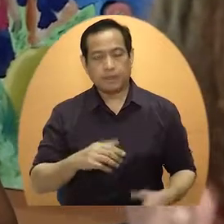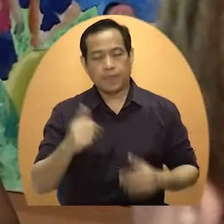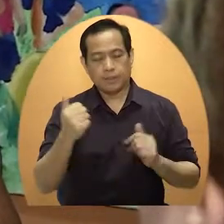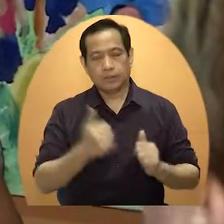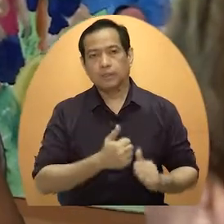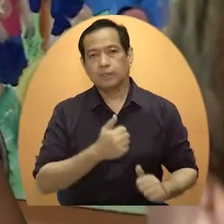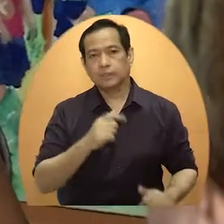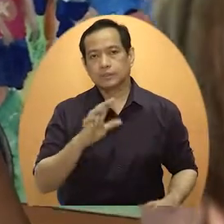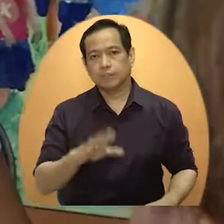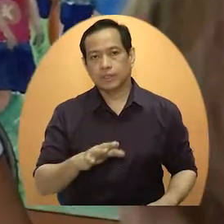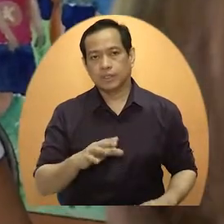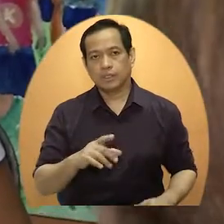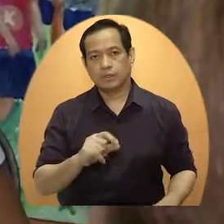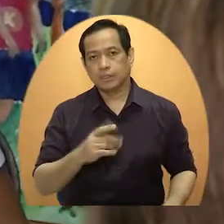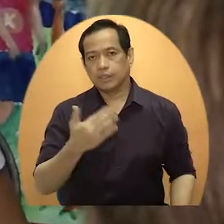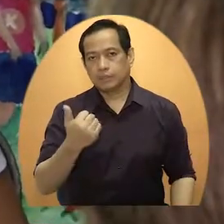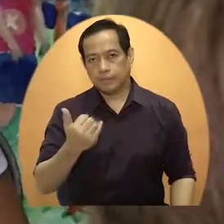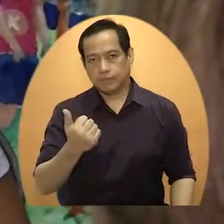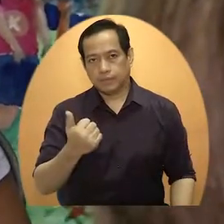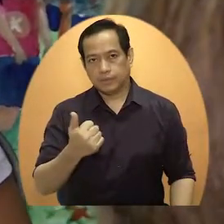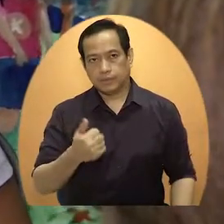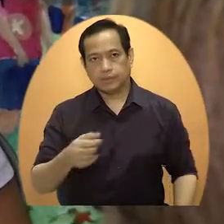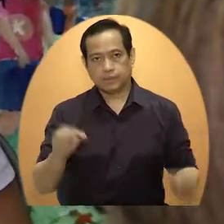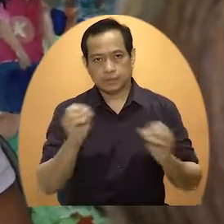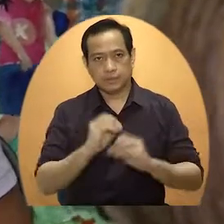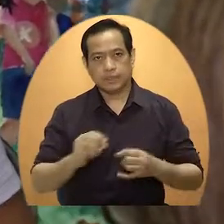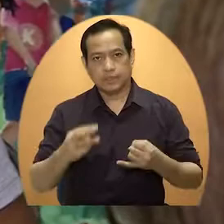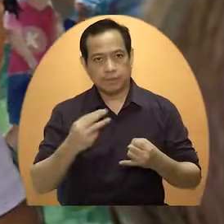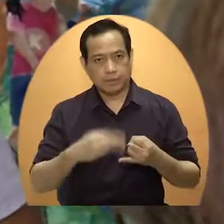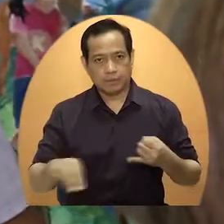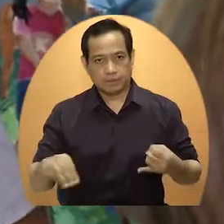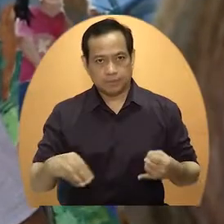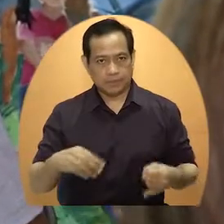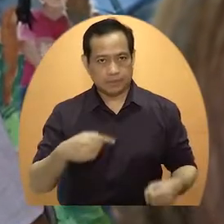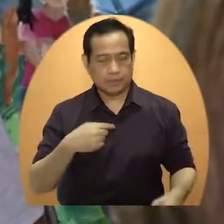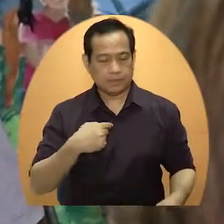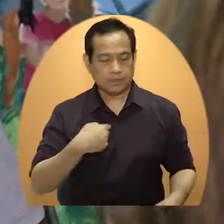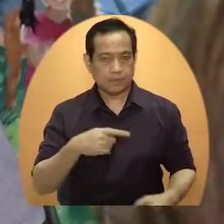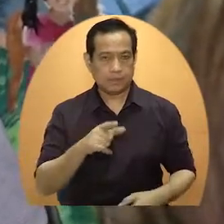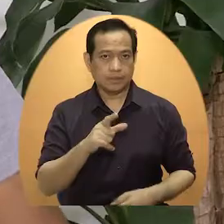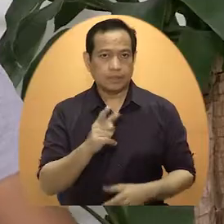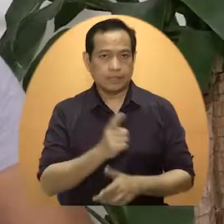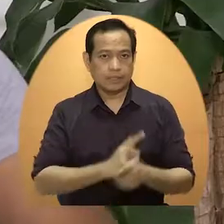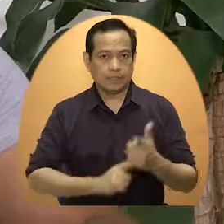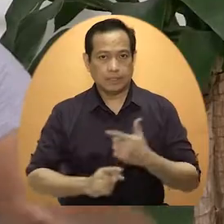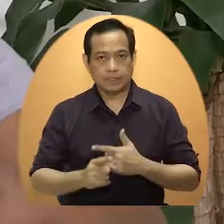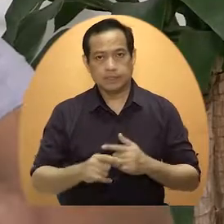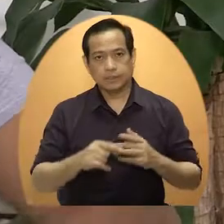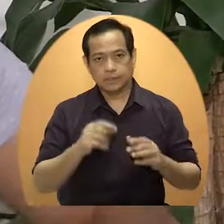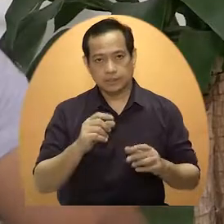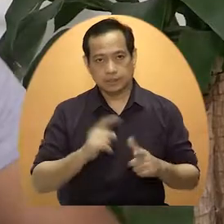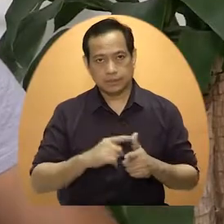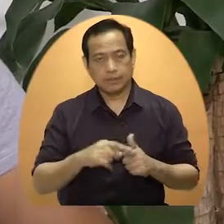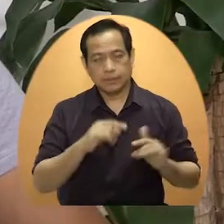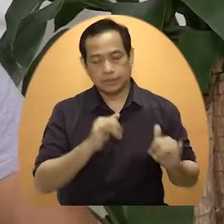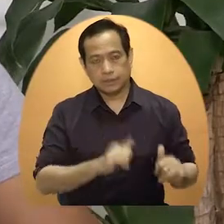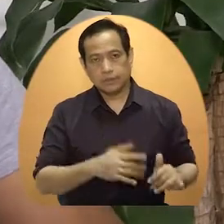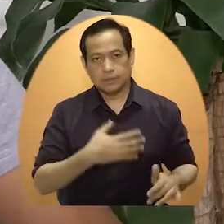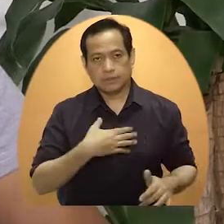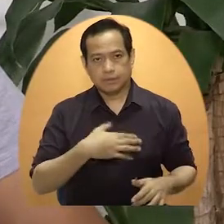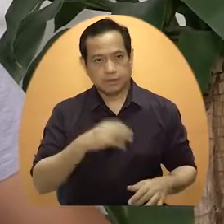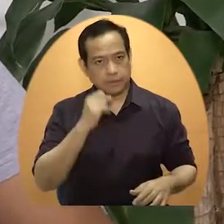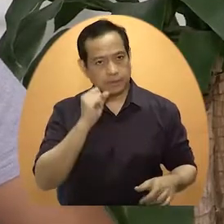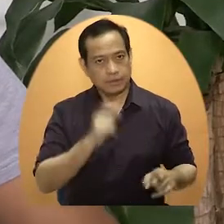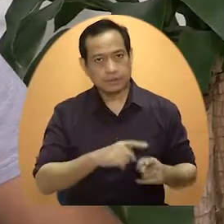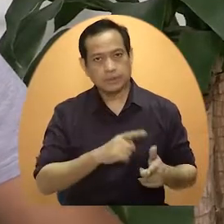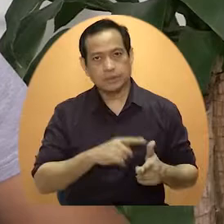5, 2015, hindi pa po nagkaroon ng bakal po yan. Wala pang implant. Pasandun ako sa kapatid ko, yun na yung